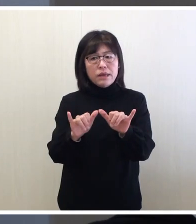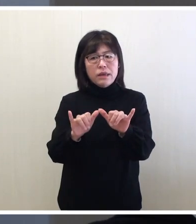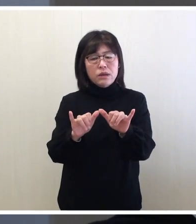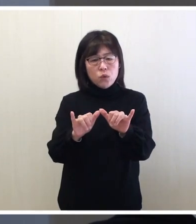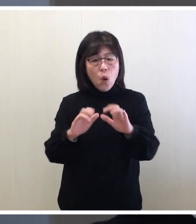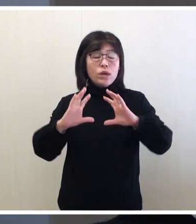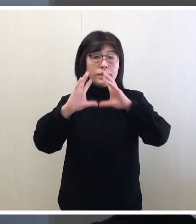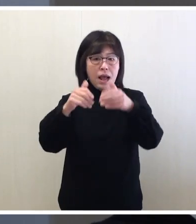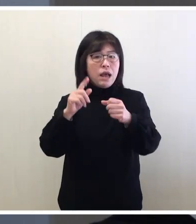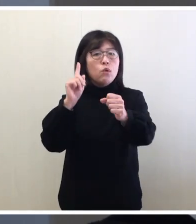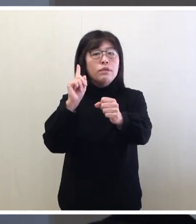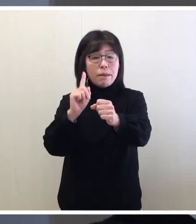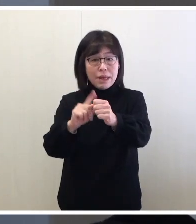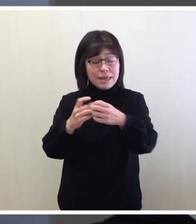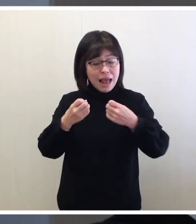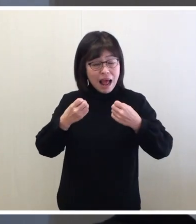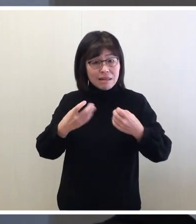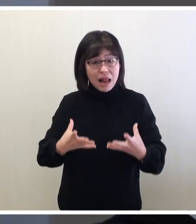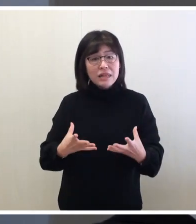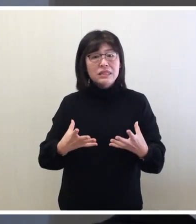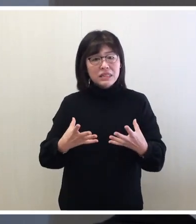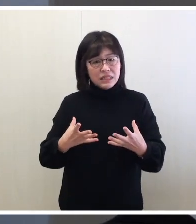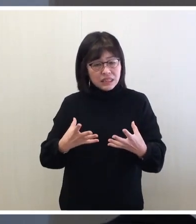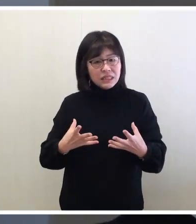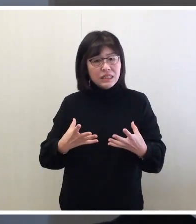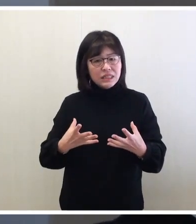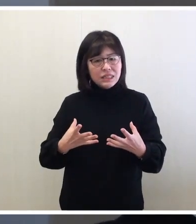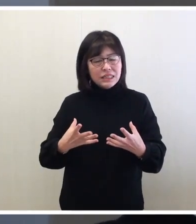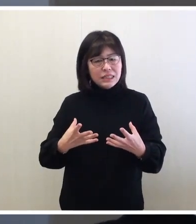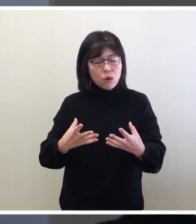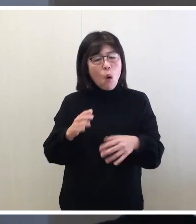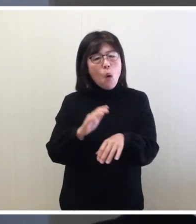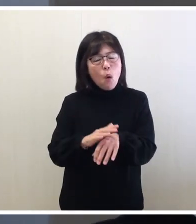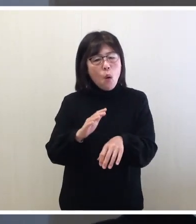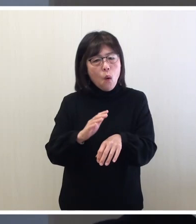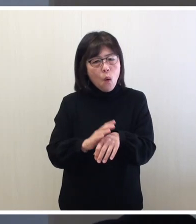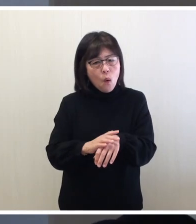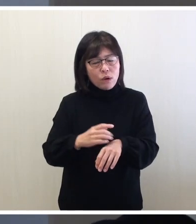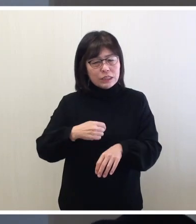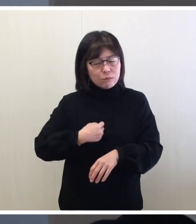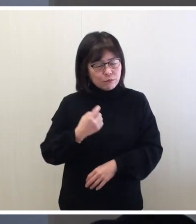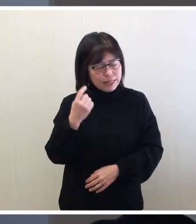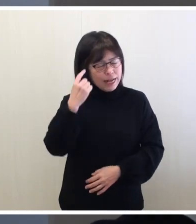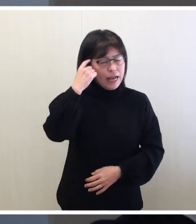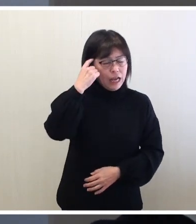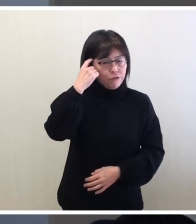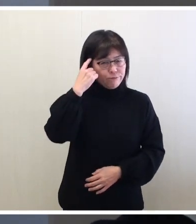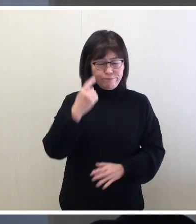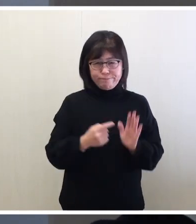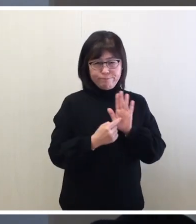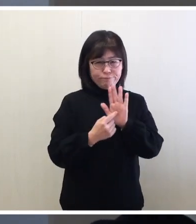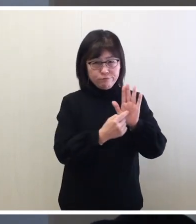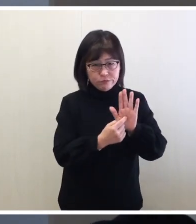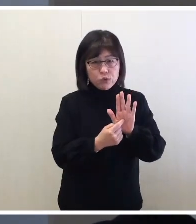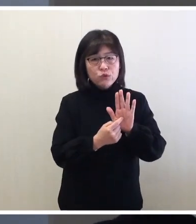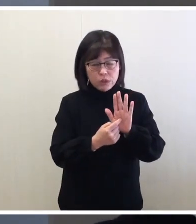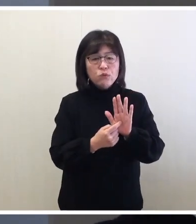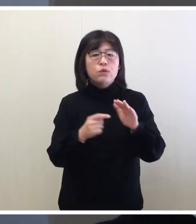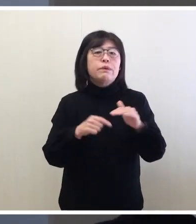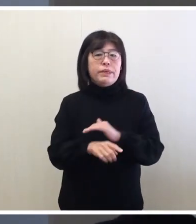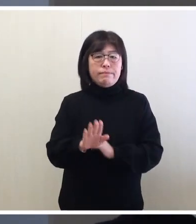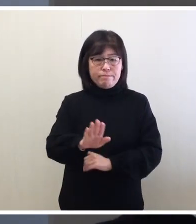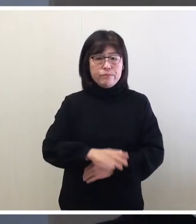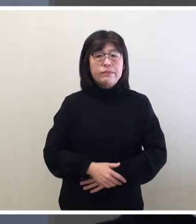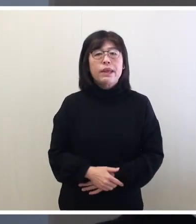と世界のために新たな価値を自ら生み出すアントレプレナーシップを発揮すること